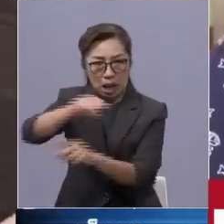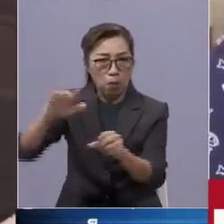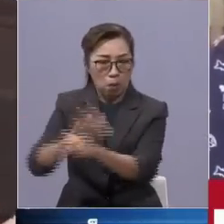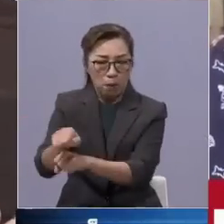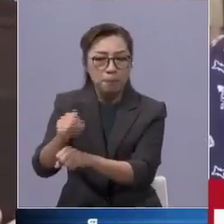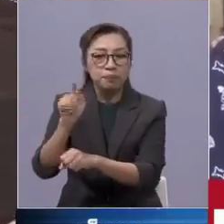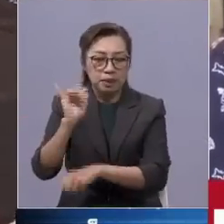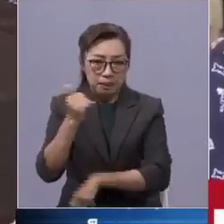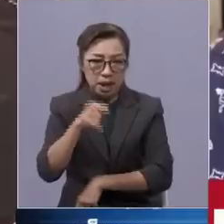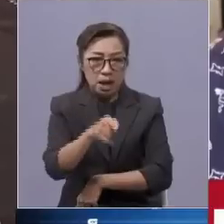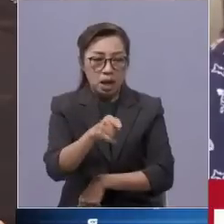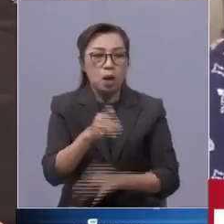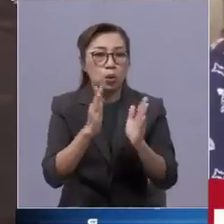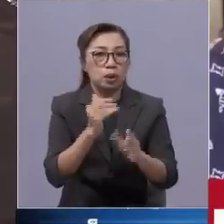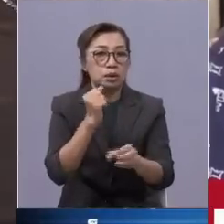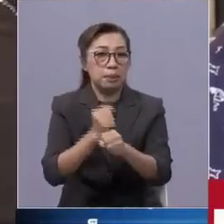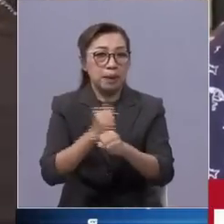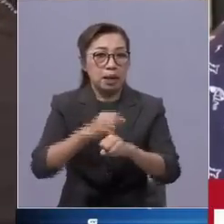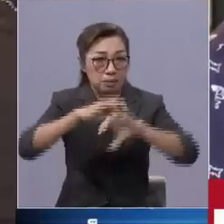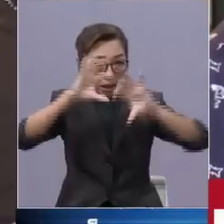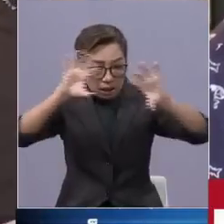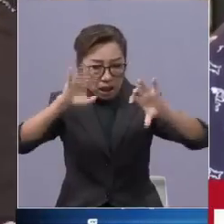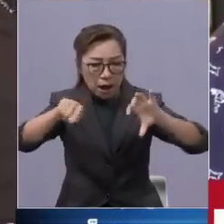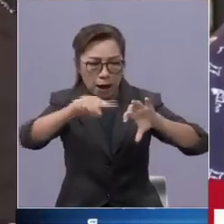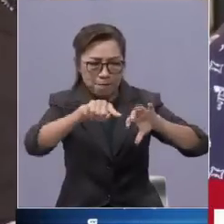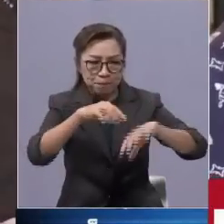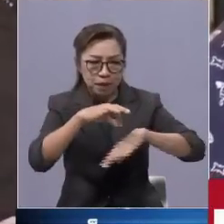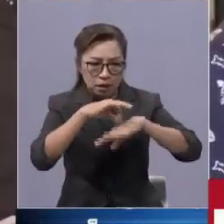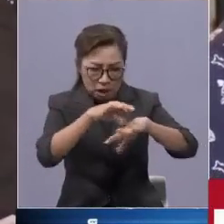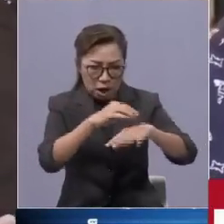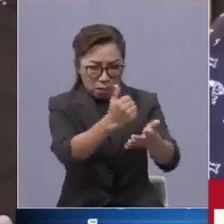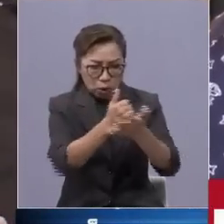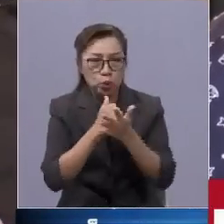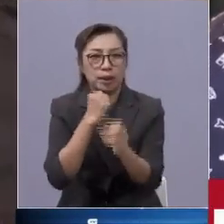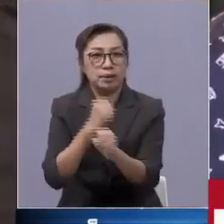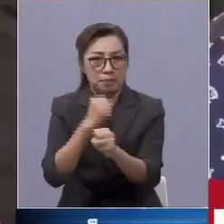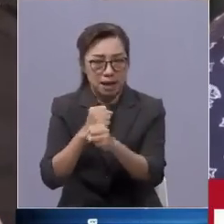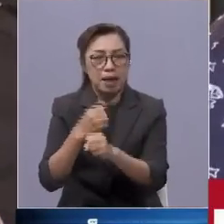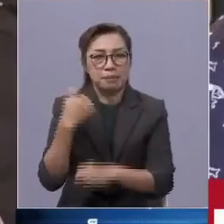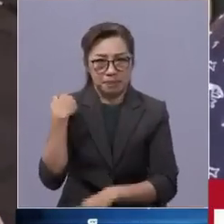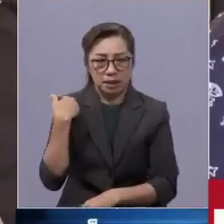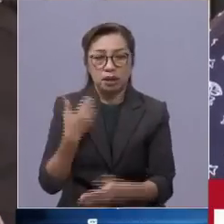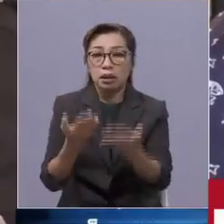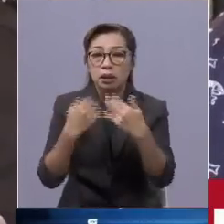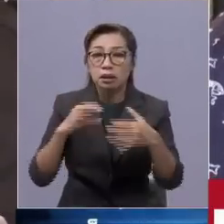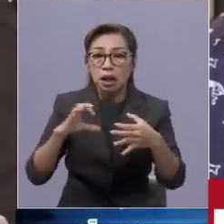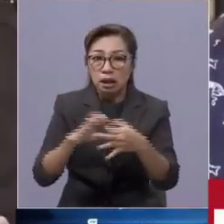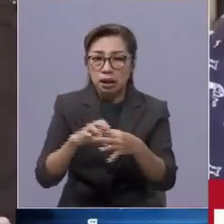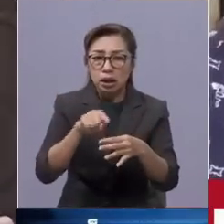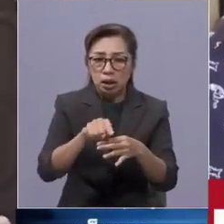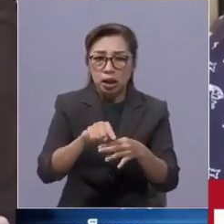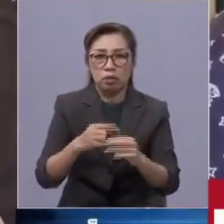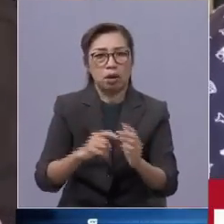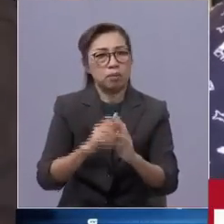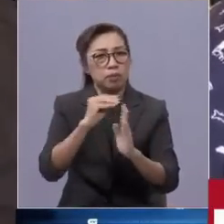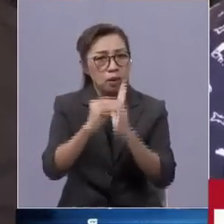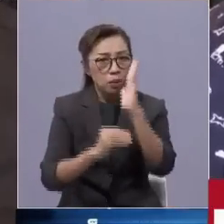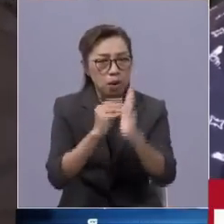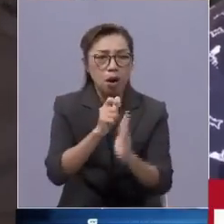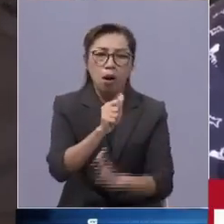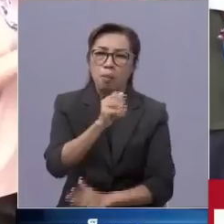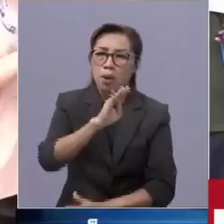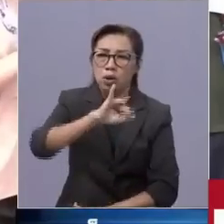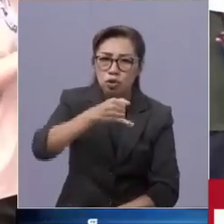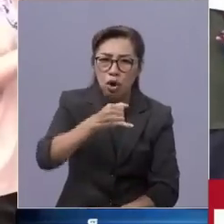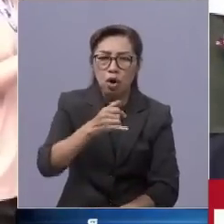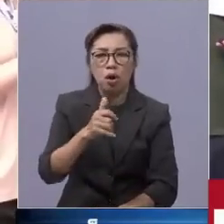คลากรข้าราชการทางการเมืองที่จะเข้ามาช่วยปฏิบัติงานทุกตำแหน่งส่วนการนโยบายการกระจายอำนาจท้องถิ่นนายอนุทินกล่าวว่